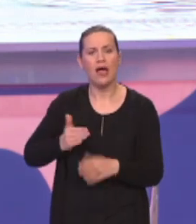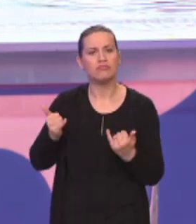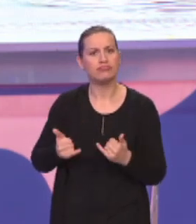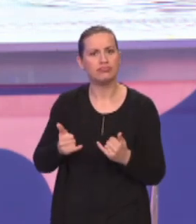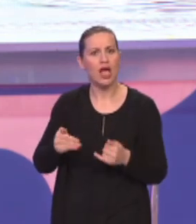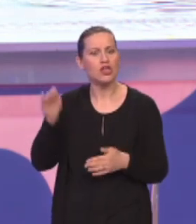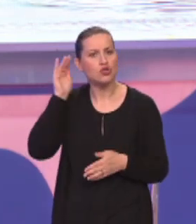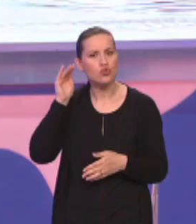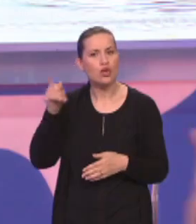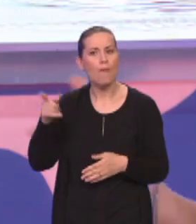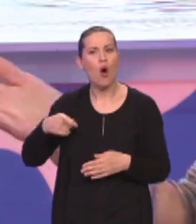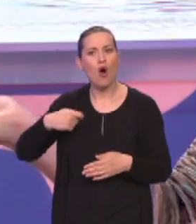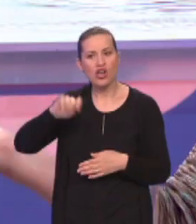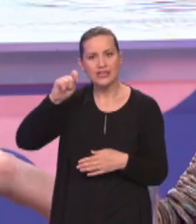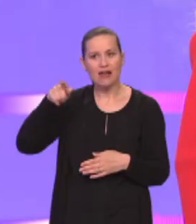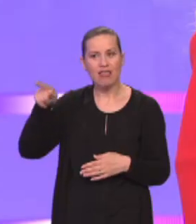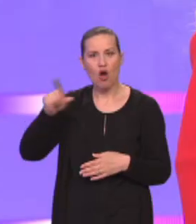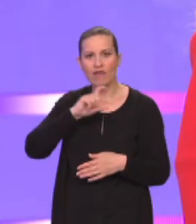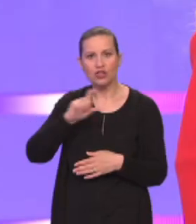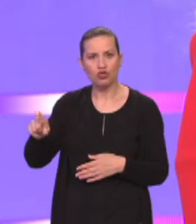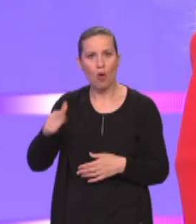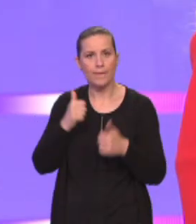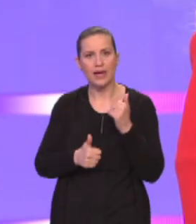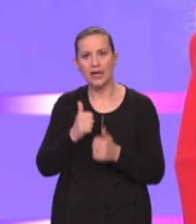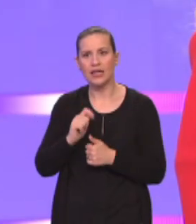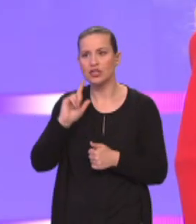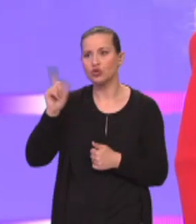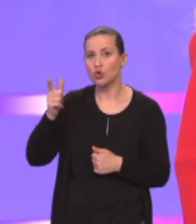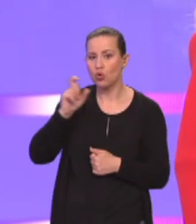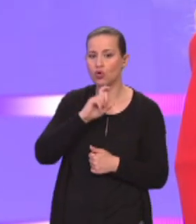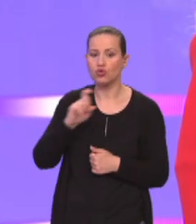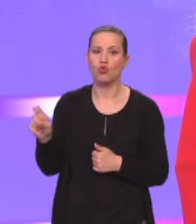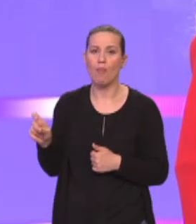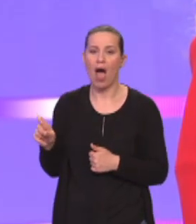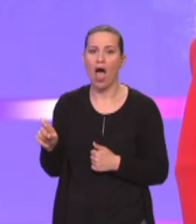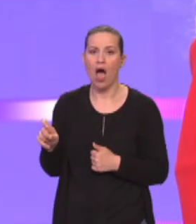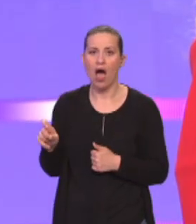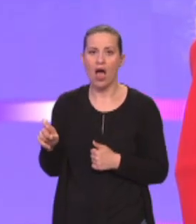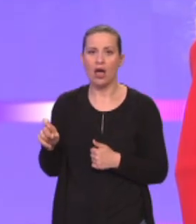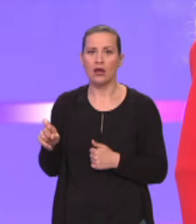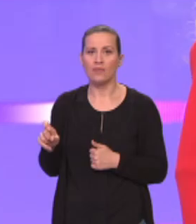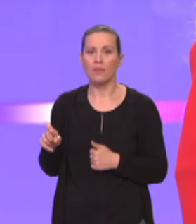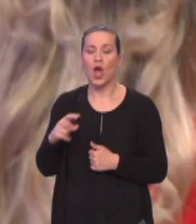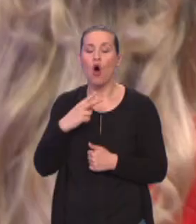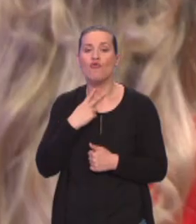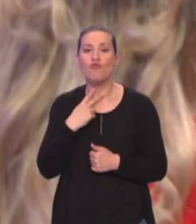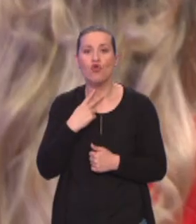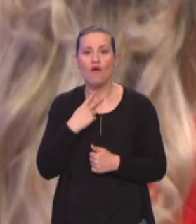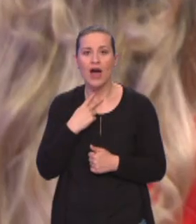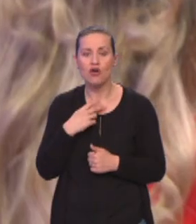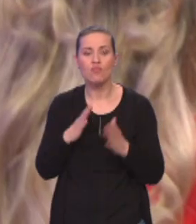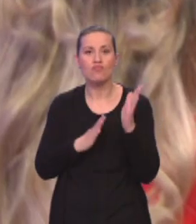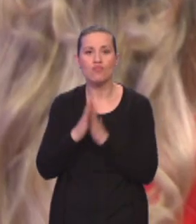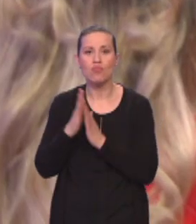ovaj izgradnju ovog doma ili izgradnju drugog jednog doma ovako u Vukovaru, molim